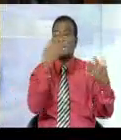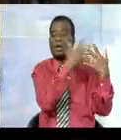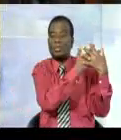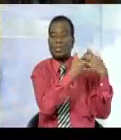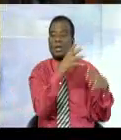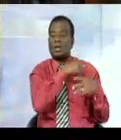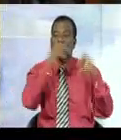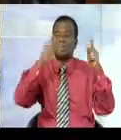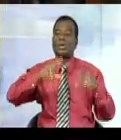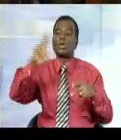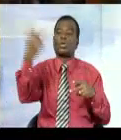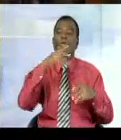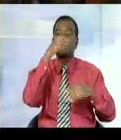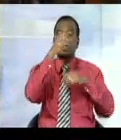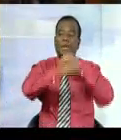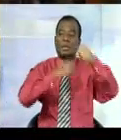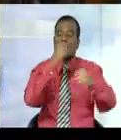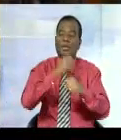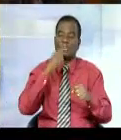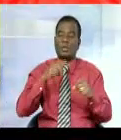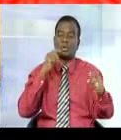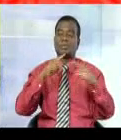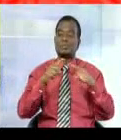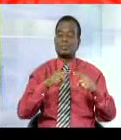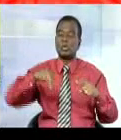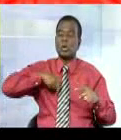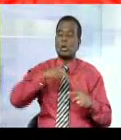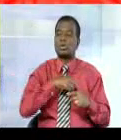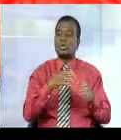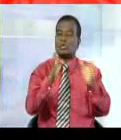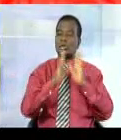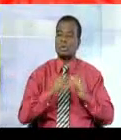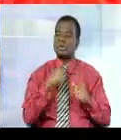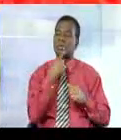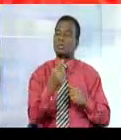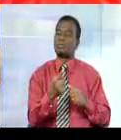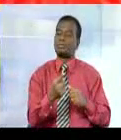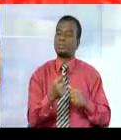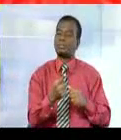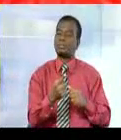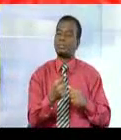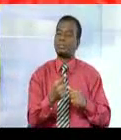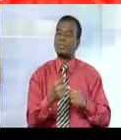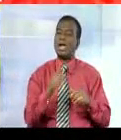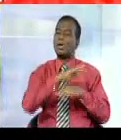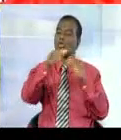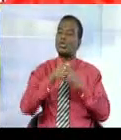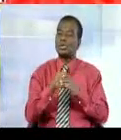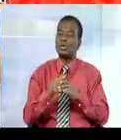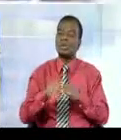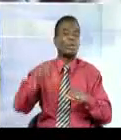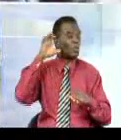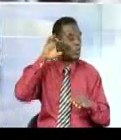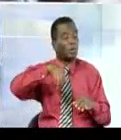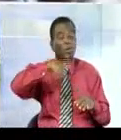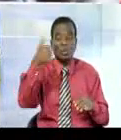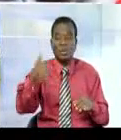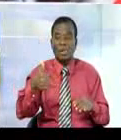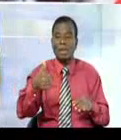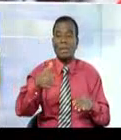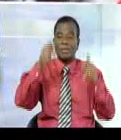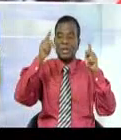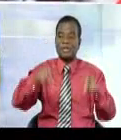des personnes d'un troisième âge seront débattues. Nous voulons interpeller l'opinion, de faire attention à l'autre, d'écouter l'autre. La prise